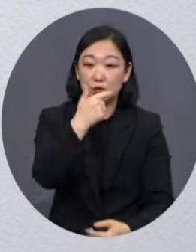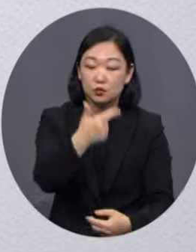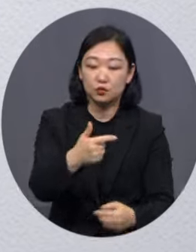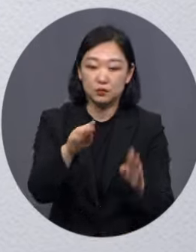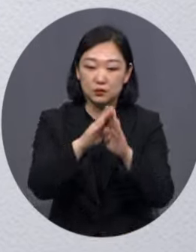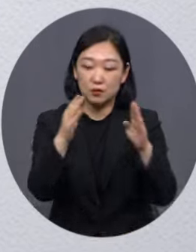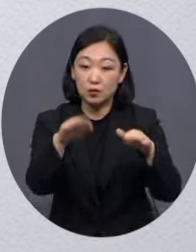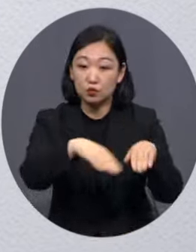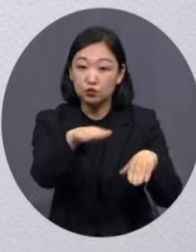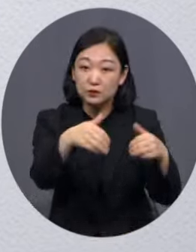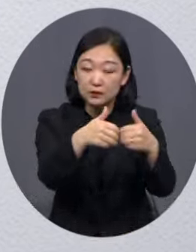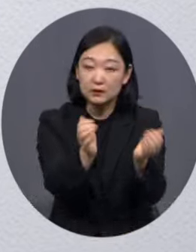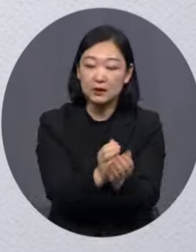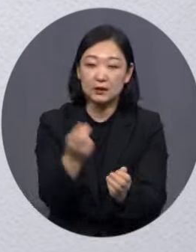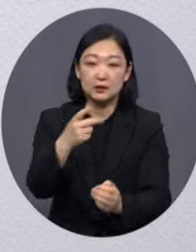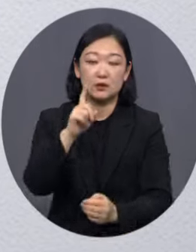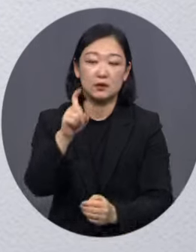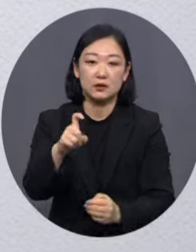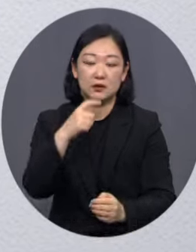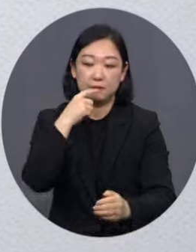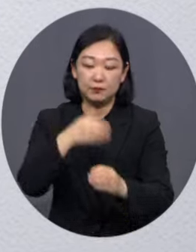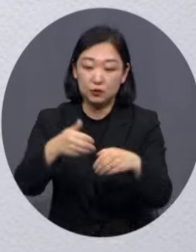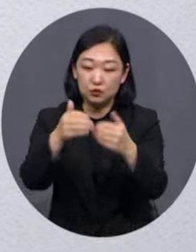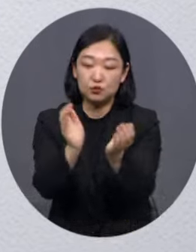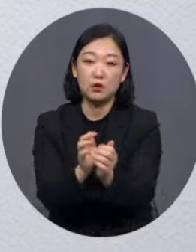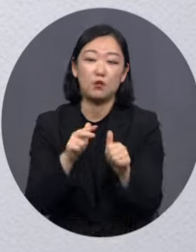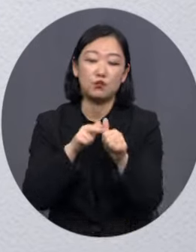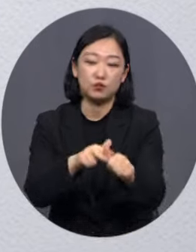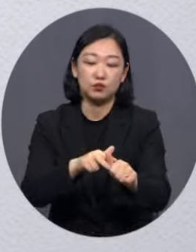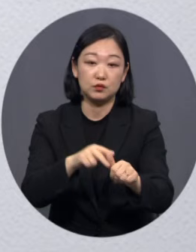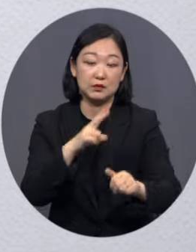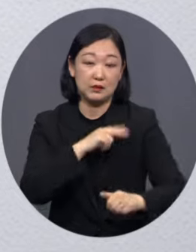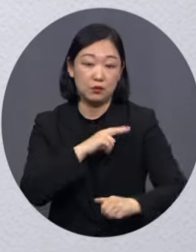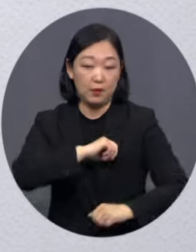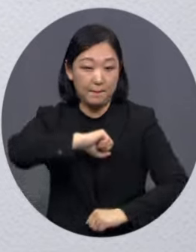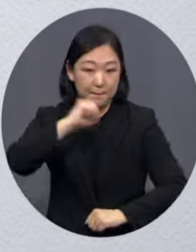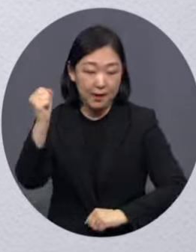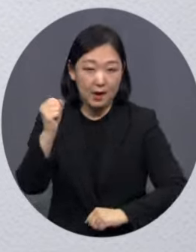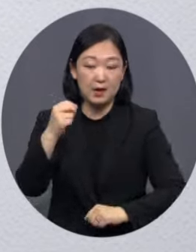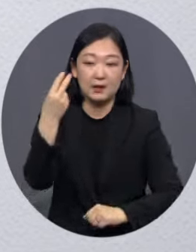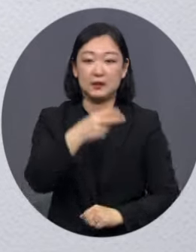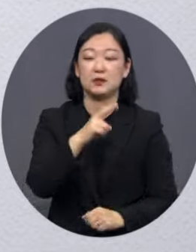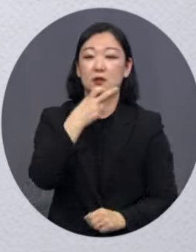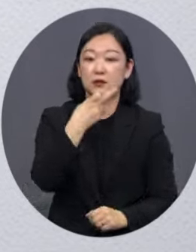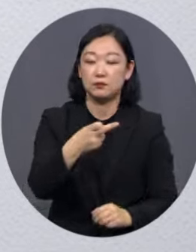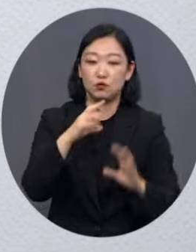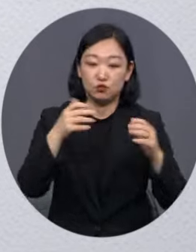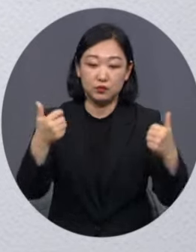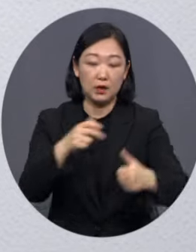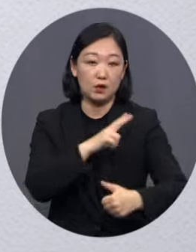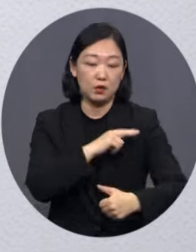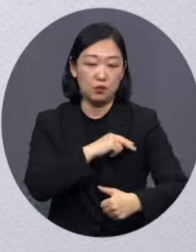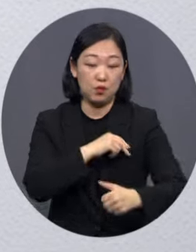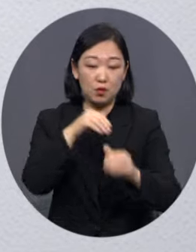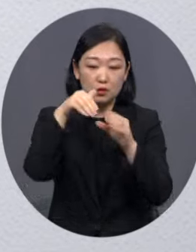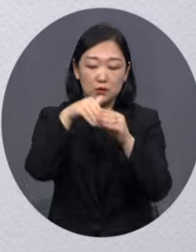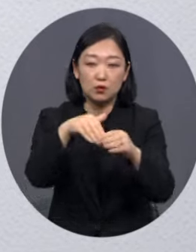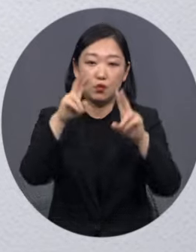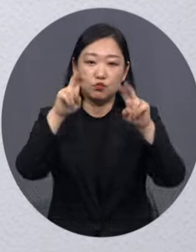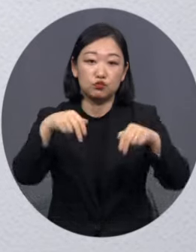열린우리당 2010년 민주당 후보로 나와 제주 도의원에 당선됐고 2012년 국회의원 선거에서는